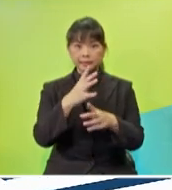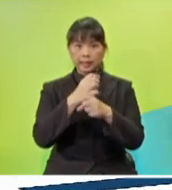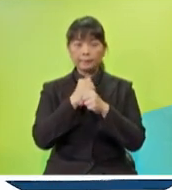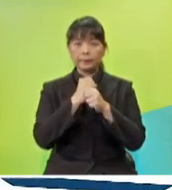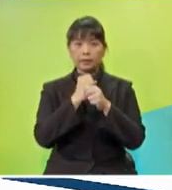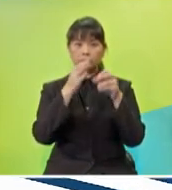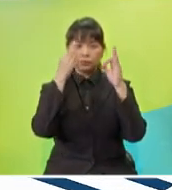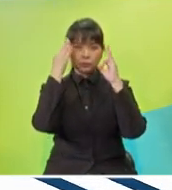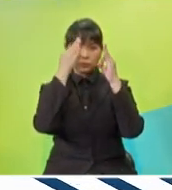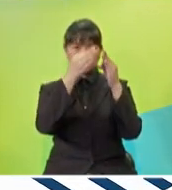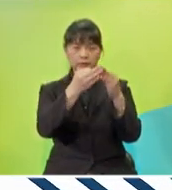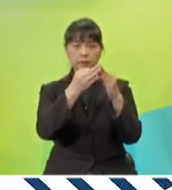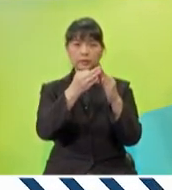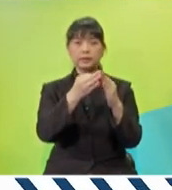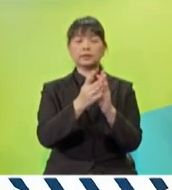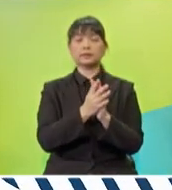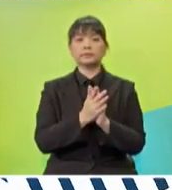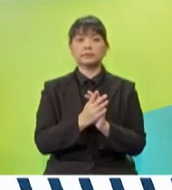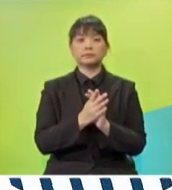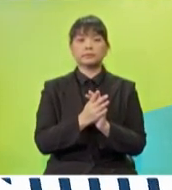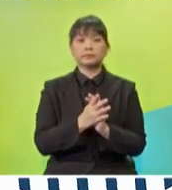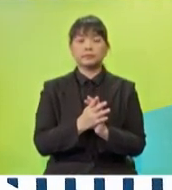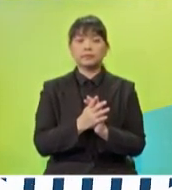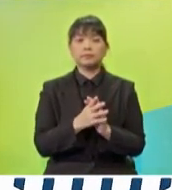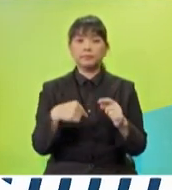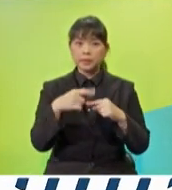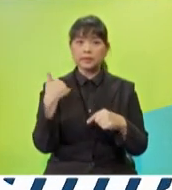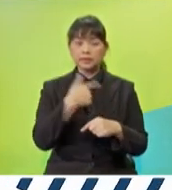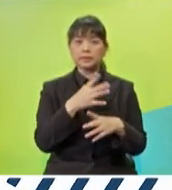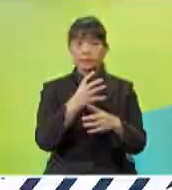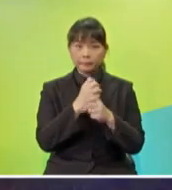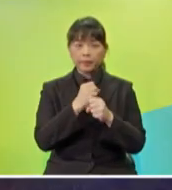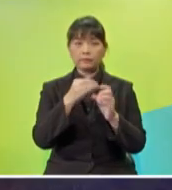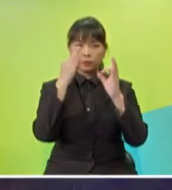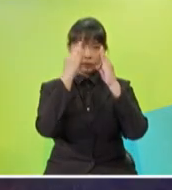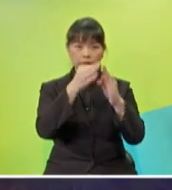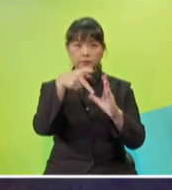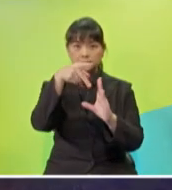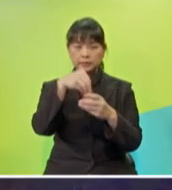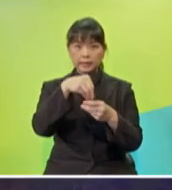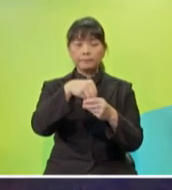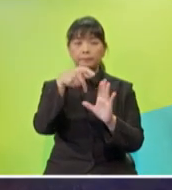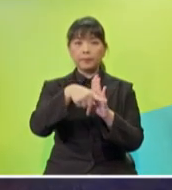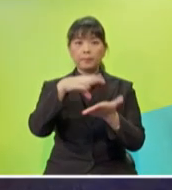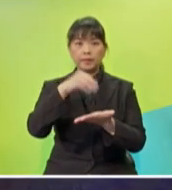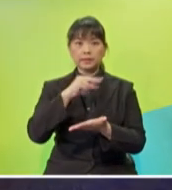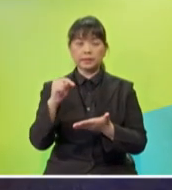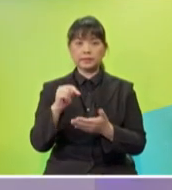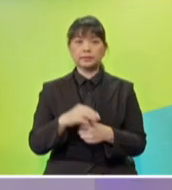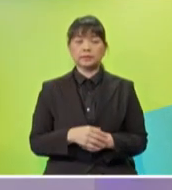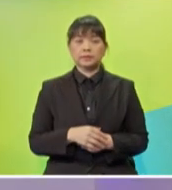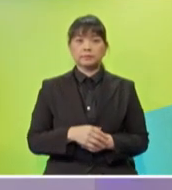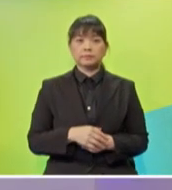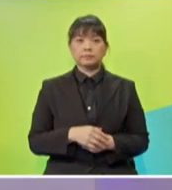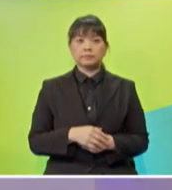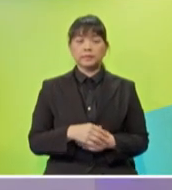perhatian kita dan bila tidak dapat tumpukan perhatian keputusan kita tentunya akan